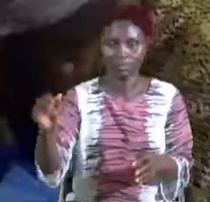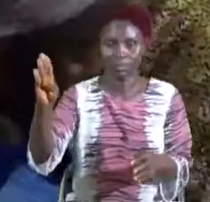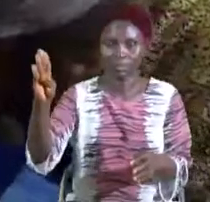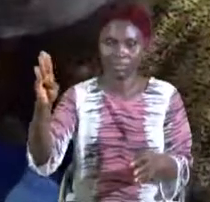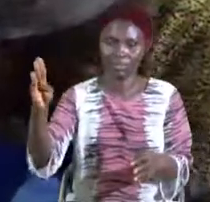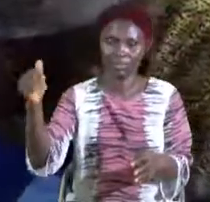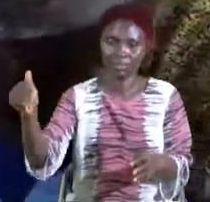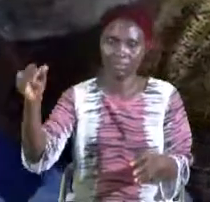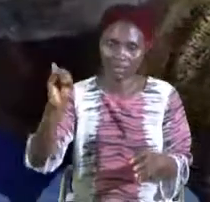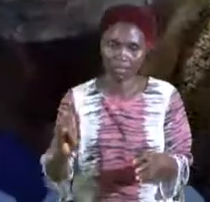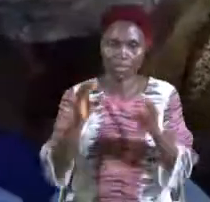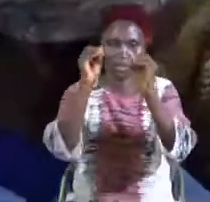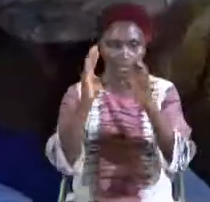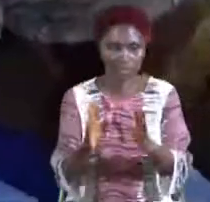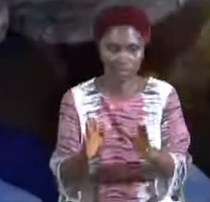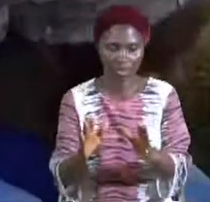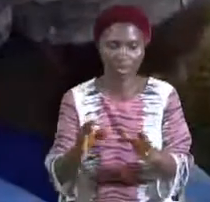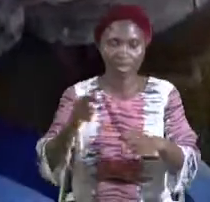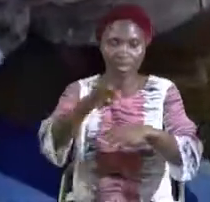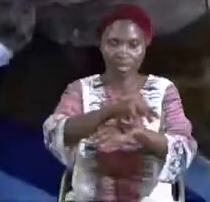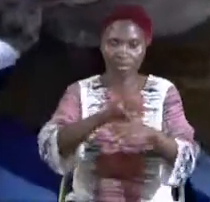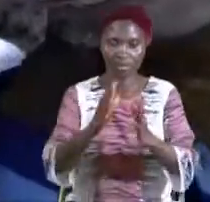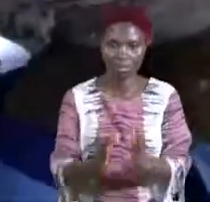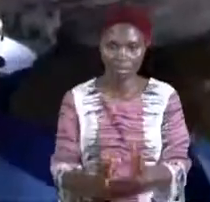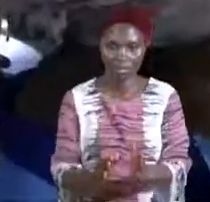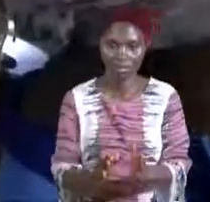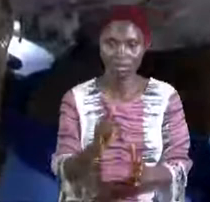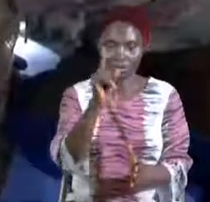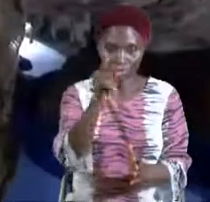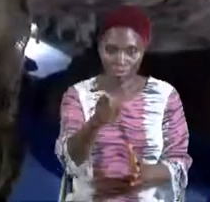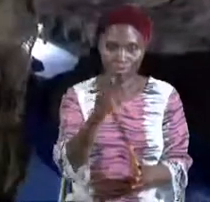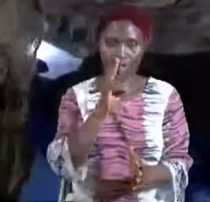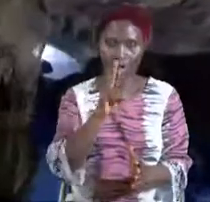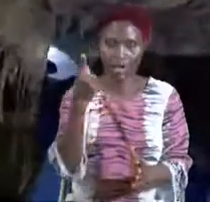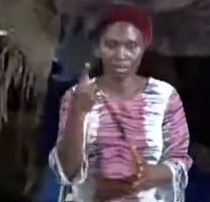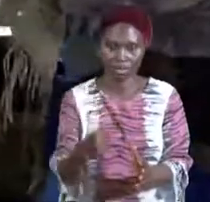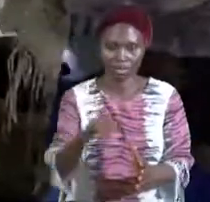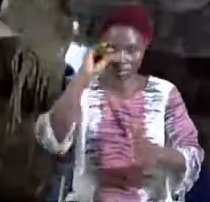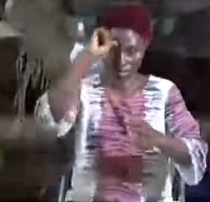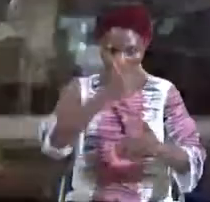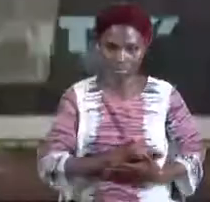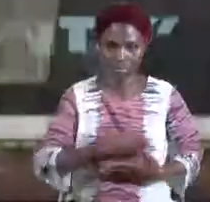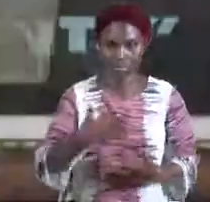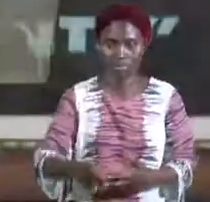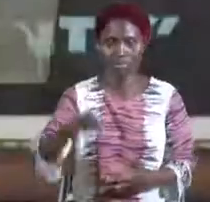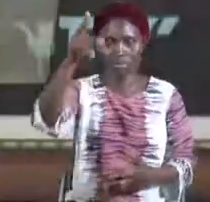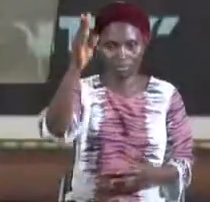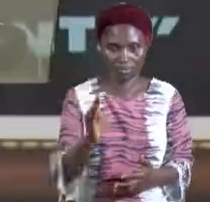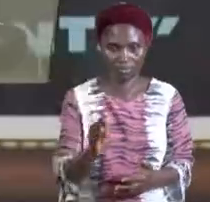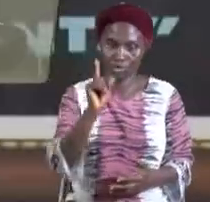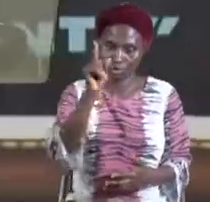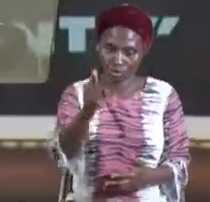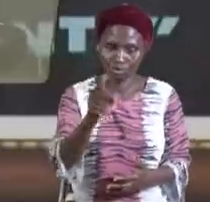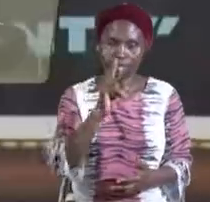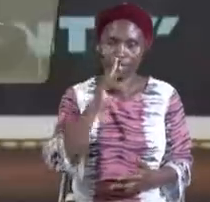Il dit, docteur, maître, rabbi, tu es le fils de Dieu. Tu es le